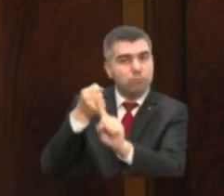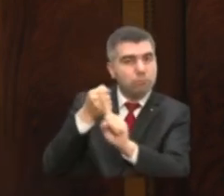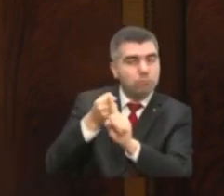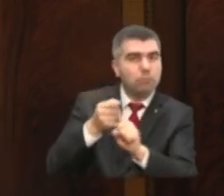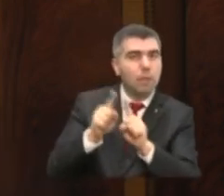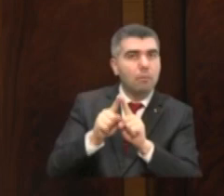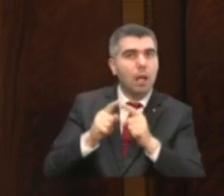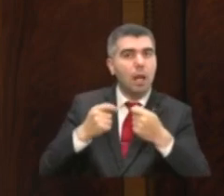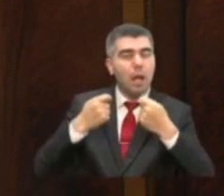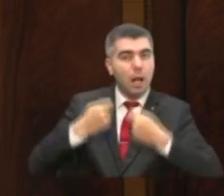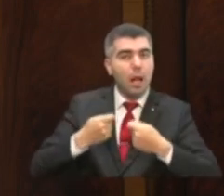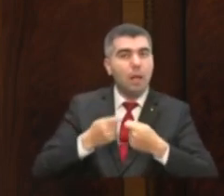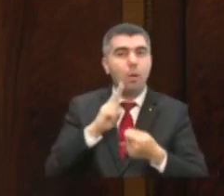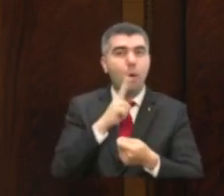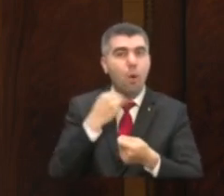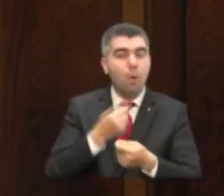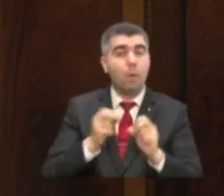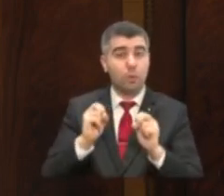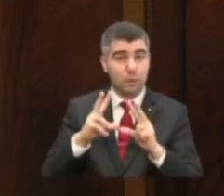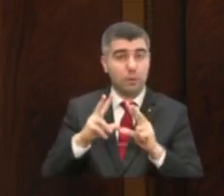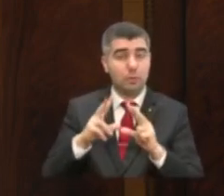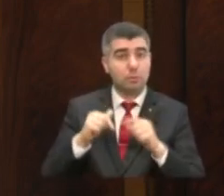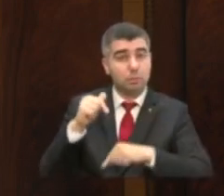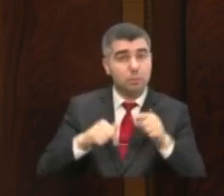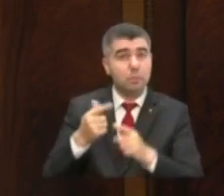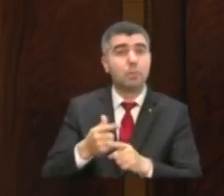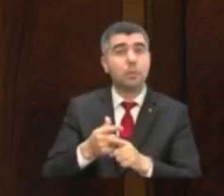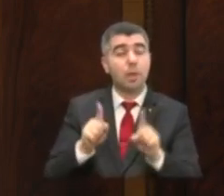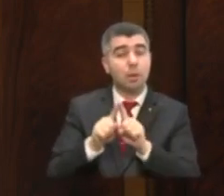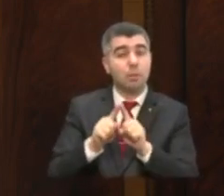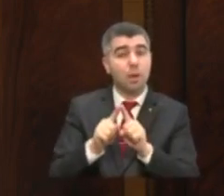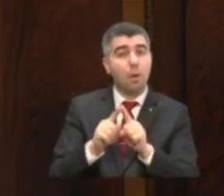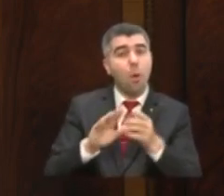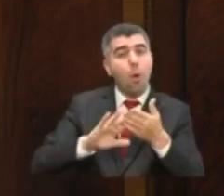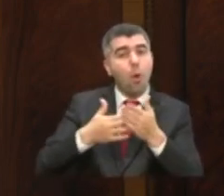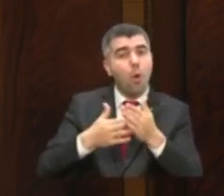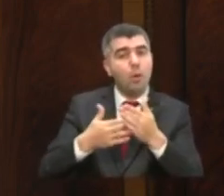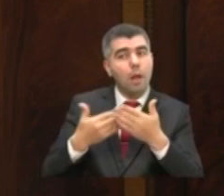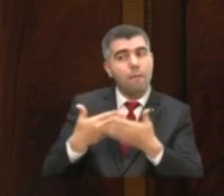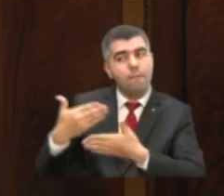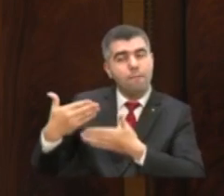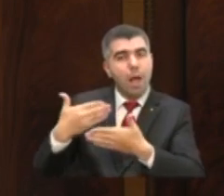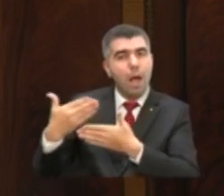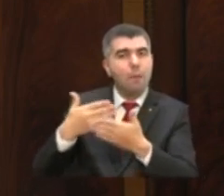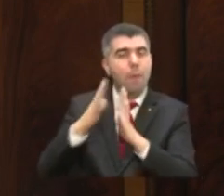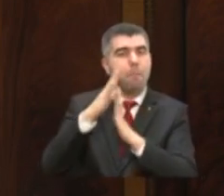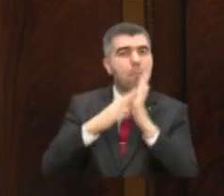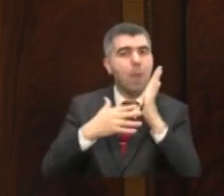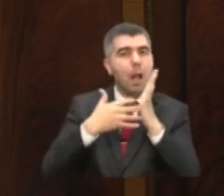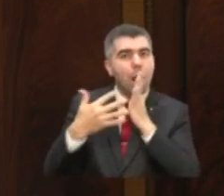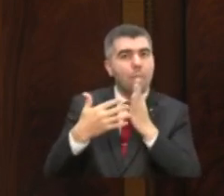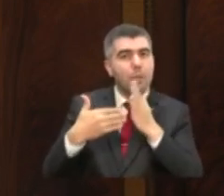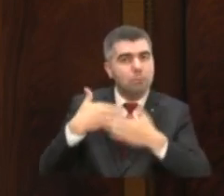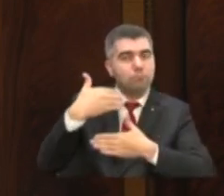يترأسها رئيس الحكومة. هذا رئيس الحكومة خصو يترأس اللجنة ديال التنسيق والاندماج بين البرامج باش نمشيو